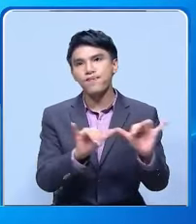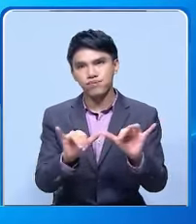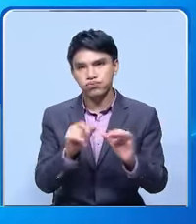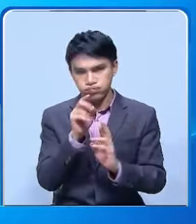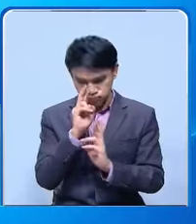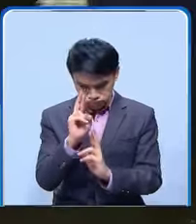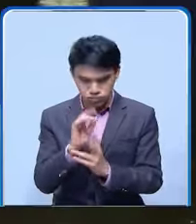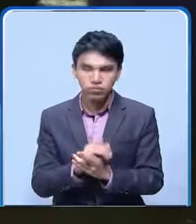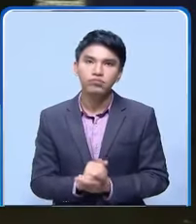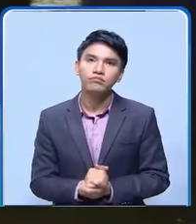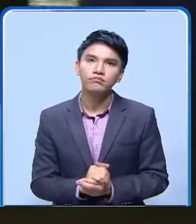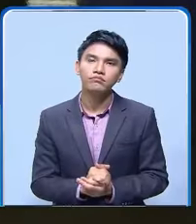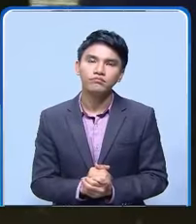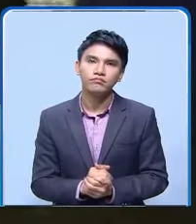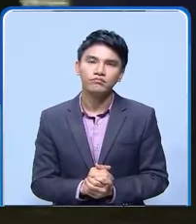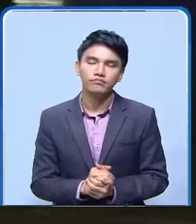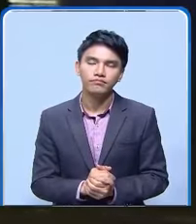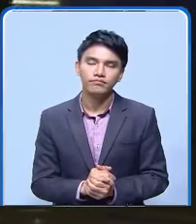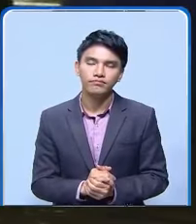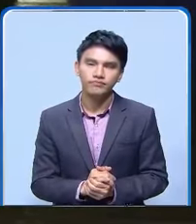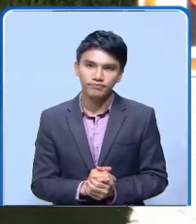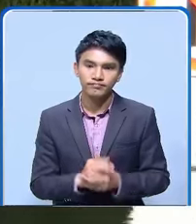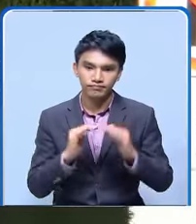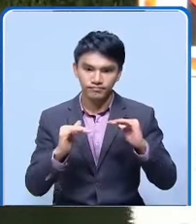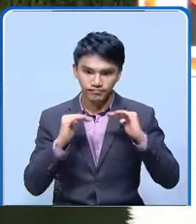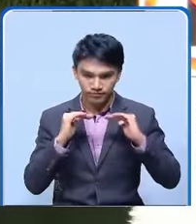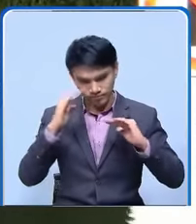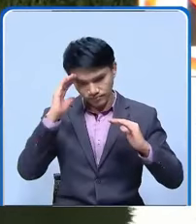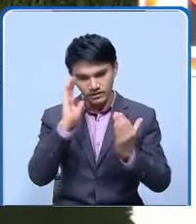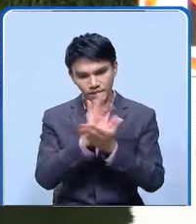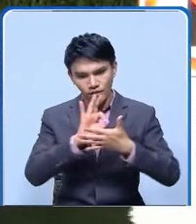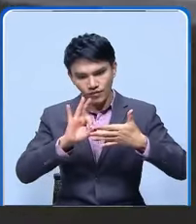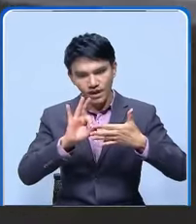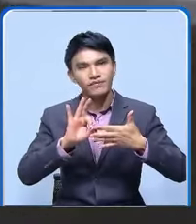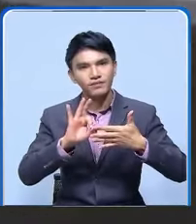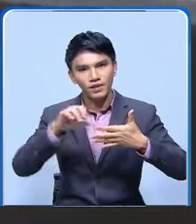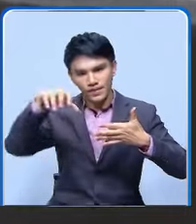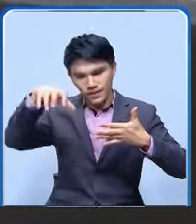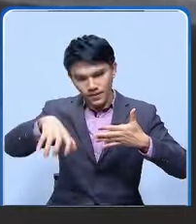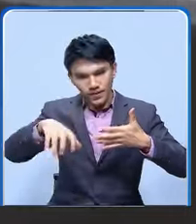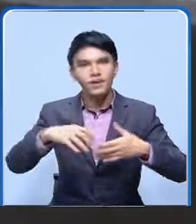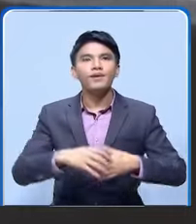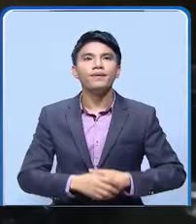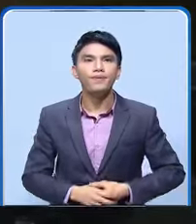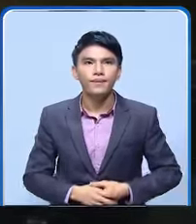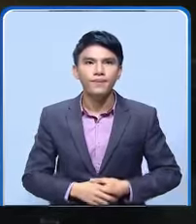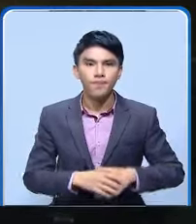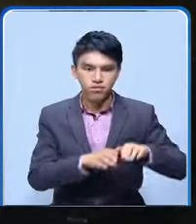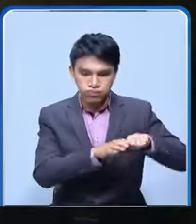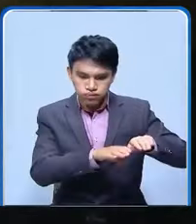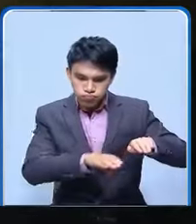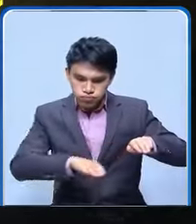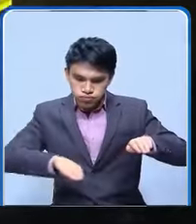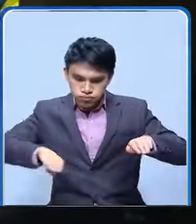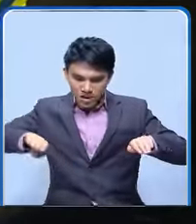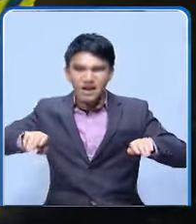ระมัดระวังครับนอกจากนี้อีกจุดคือแฟลตตำรวจภูธรภาค5ที่อยู่ติดกับแม่น้ำปิงซึ่งเป็นพื้นที่ลุ่มต่ำเช่นกันท